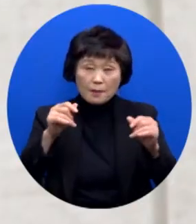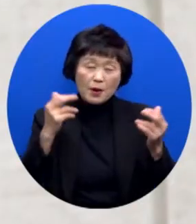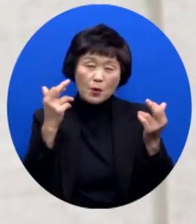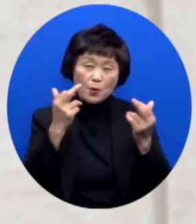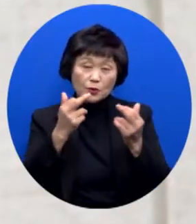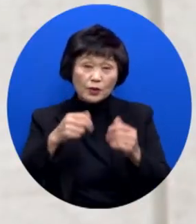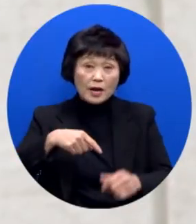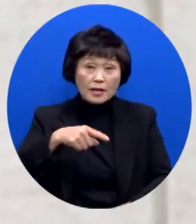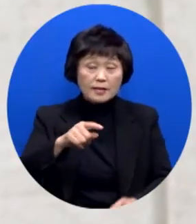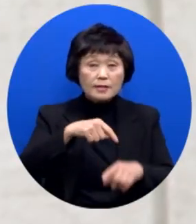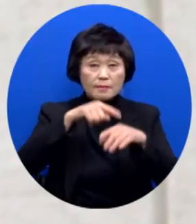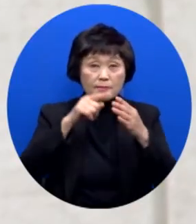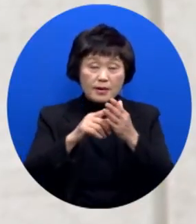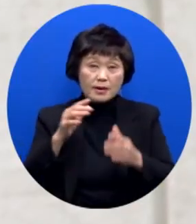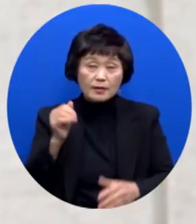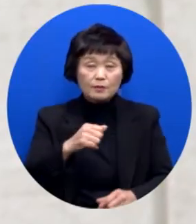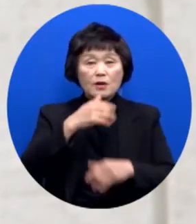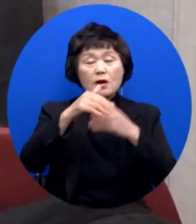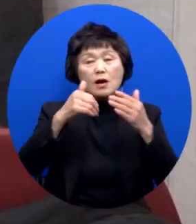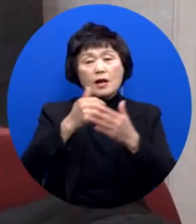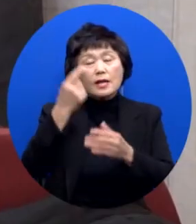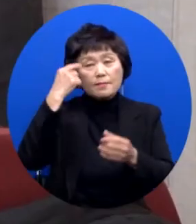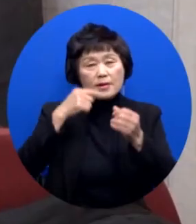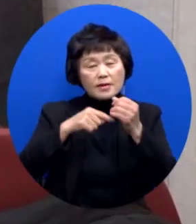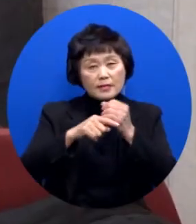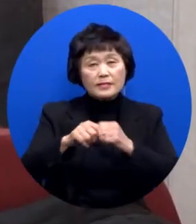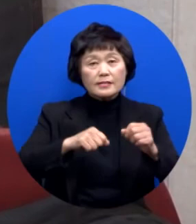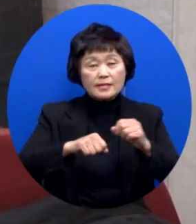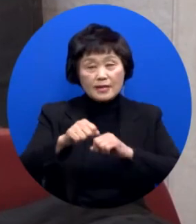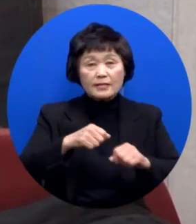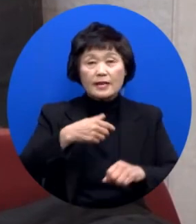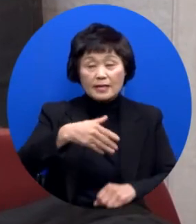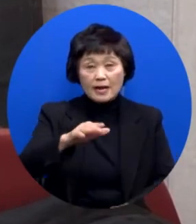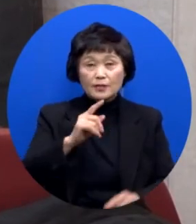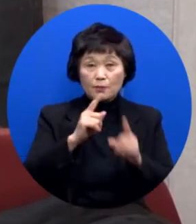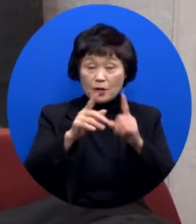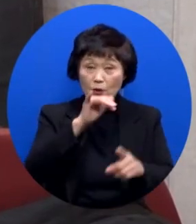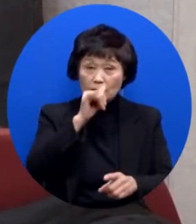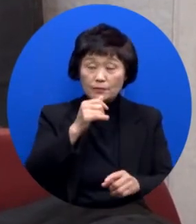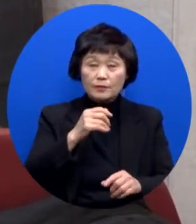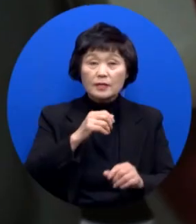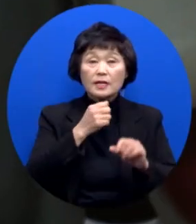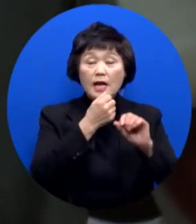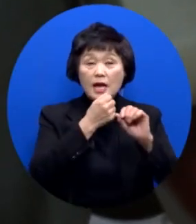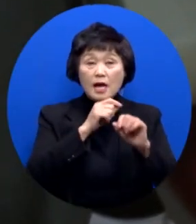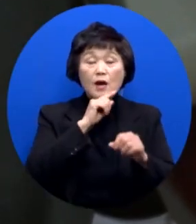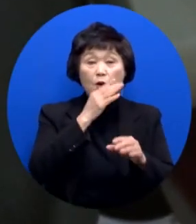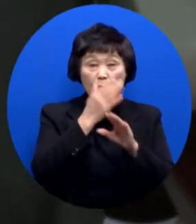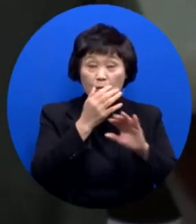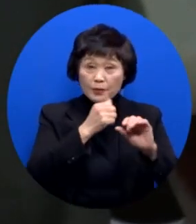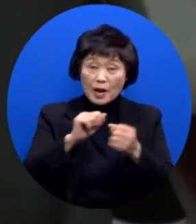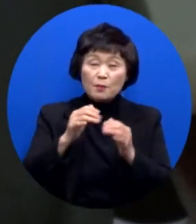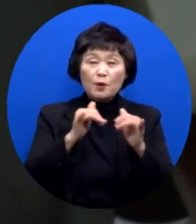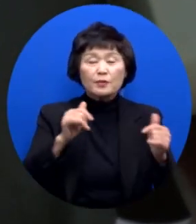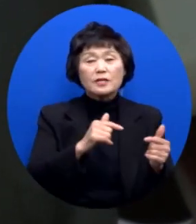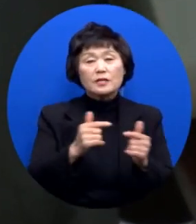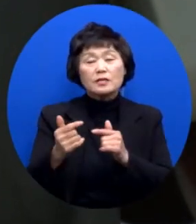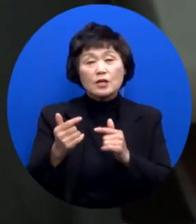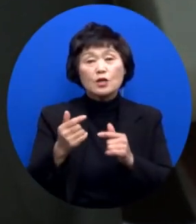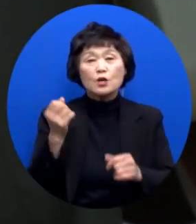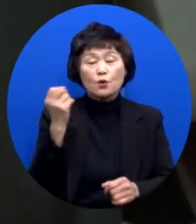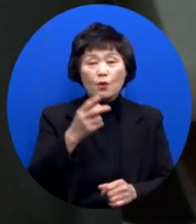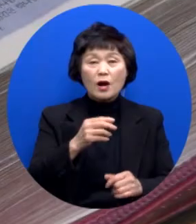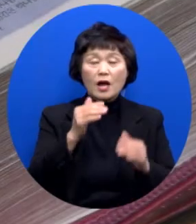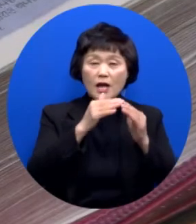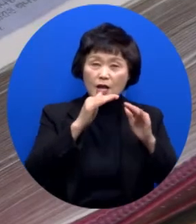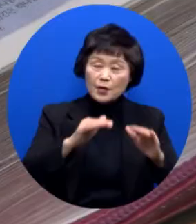하나님의 뜻을 향해 나아가자 고 전했습니다 1 교회는 기존 탈북민 선교 활동과 이웃돕기 사역을 더 활발히 하겠다 고